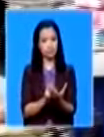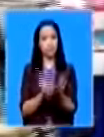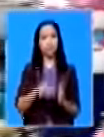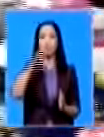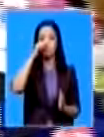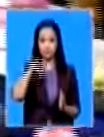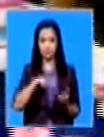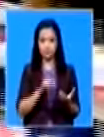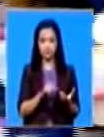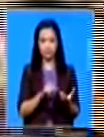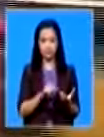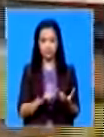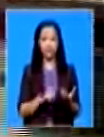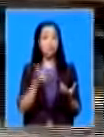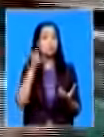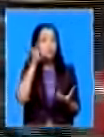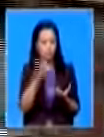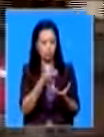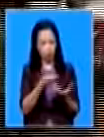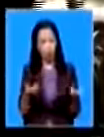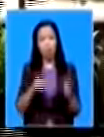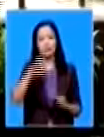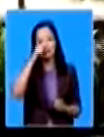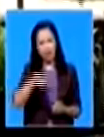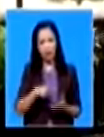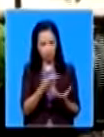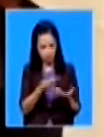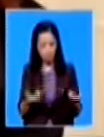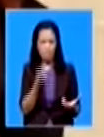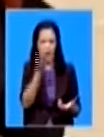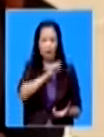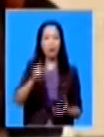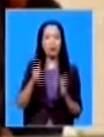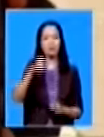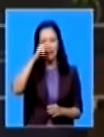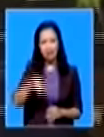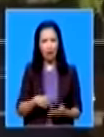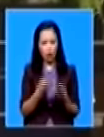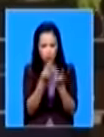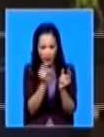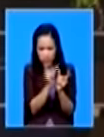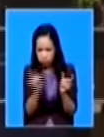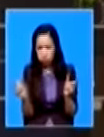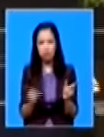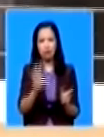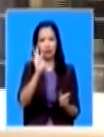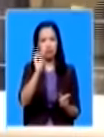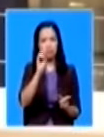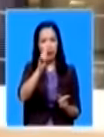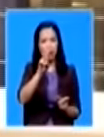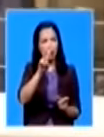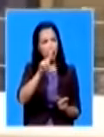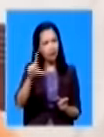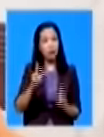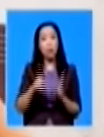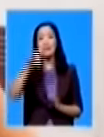ยเนี่ยนะจำนวนเครื่องโทรศัพท์มากกว่าคนไทยในประเทศอีกโดยประมาณนะ92ล้านหมายเลขเยอะไหมล่ะคนไทยมีประมาณถ้าเกือบ